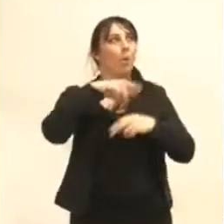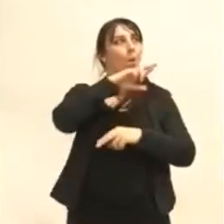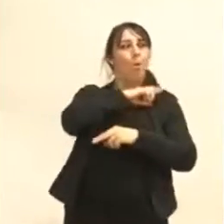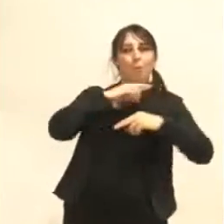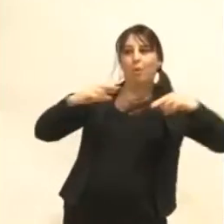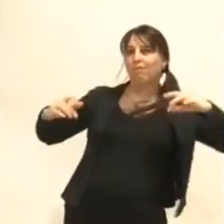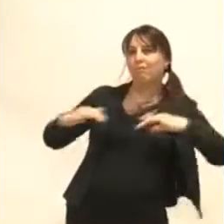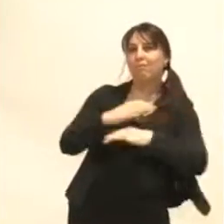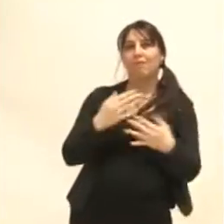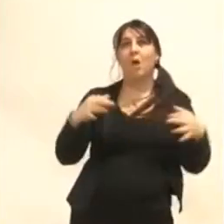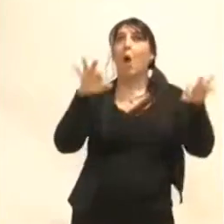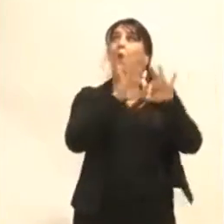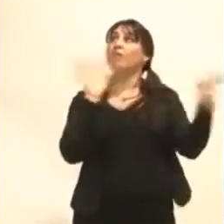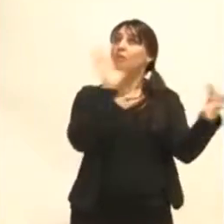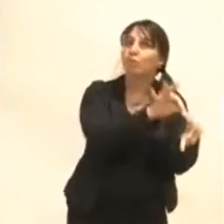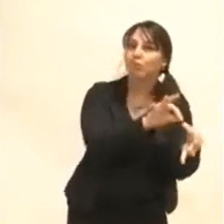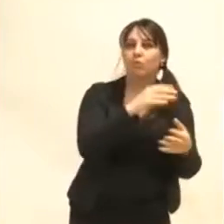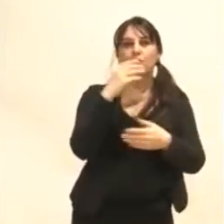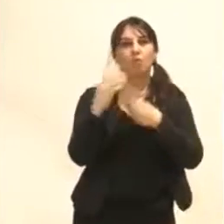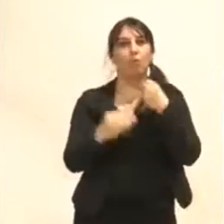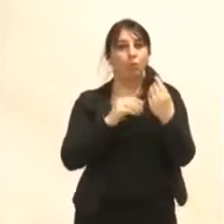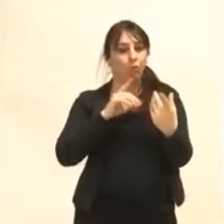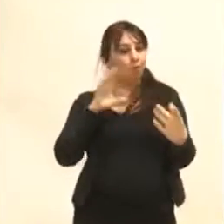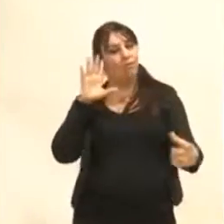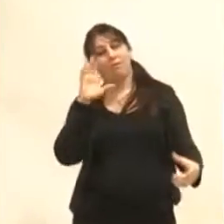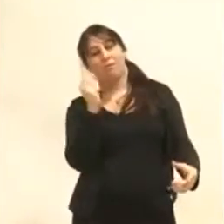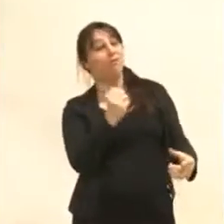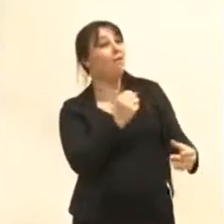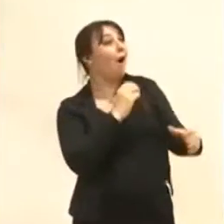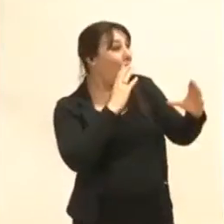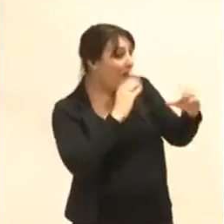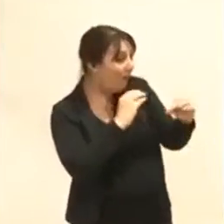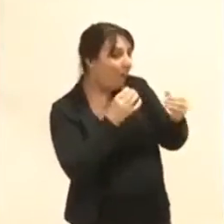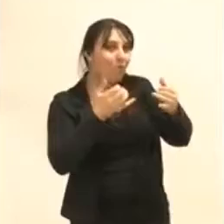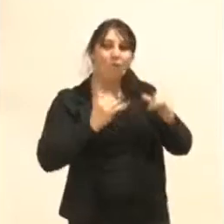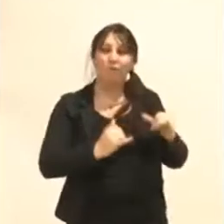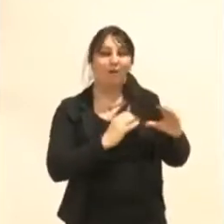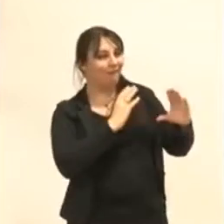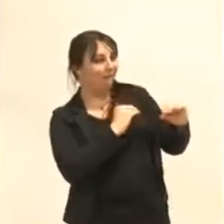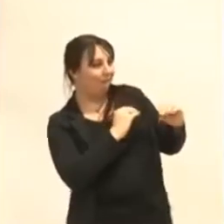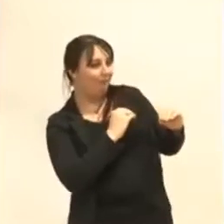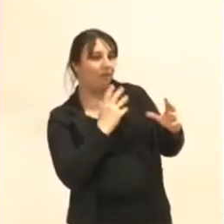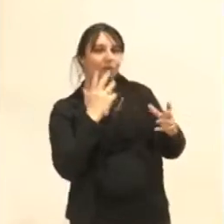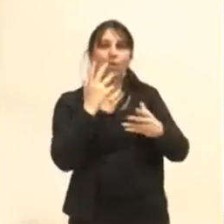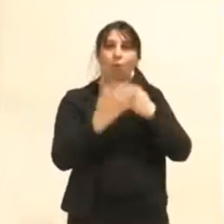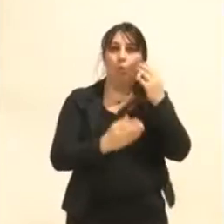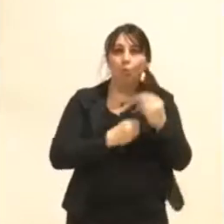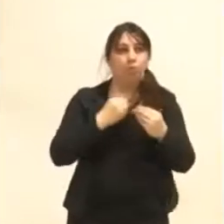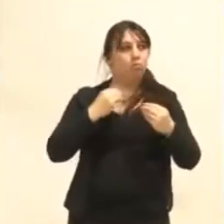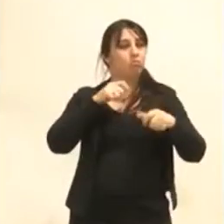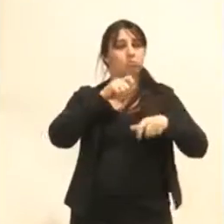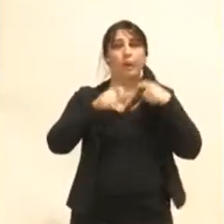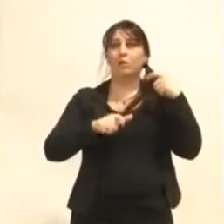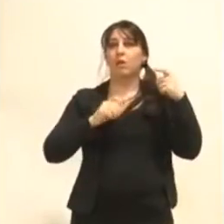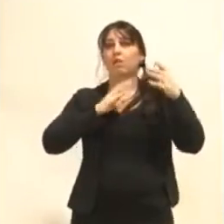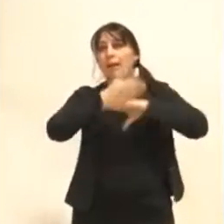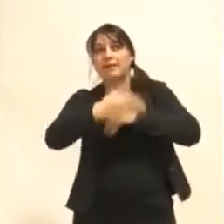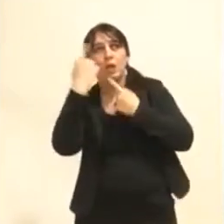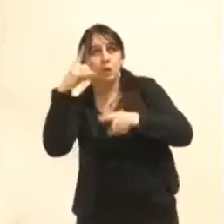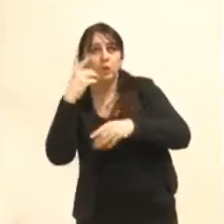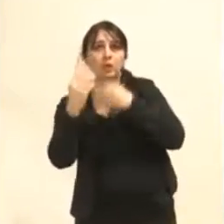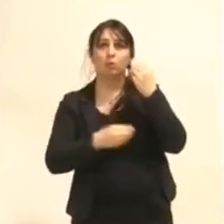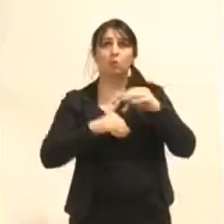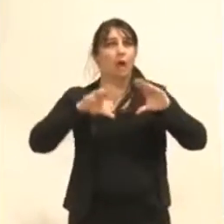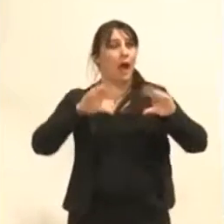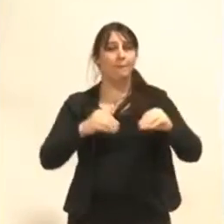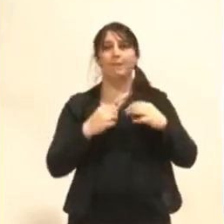Une place de rendez-vous, une place où on prend le temps de discuter et de se poser. Une place de passage ou de riverain, une place qui